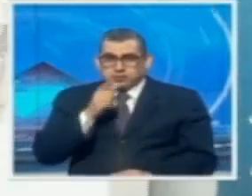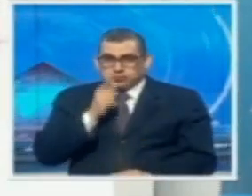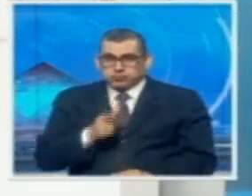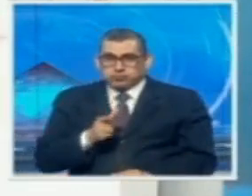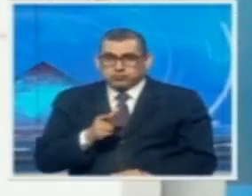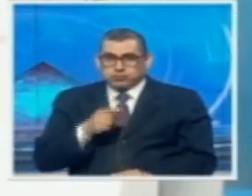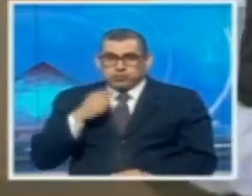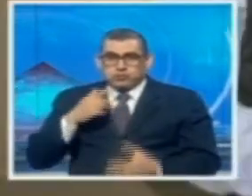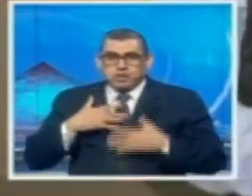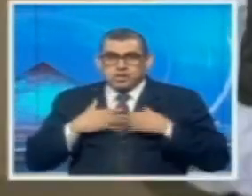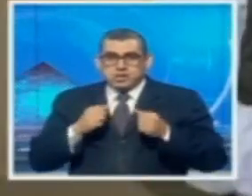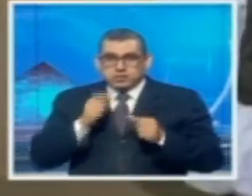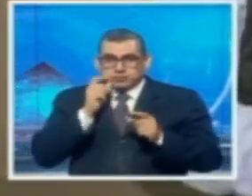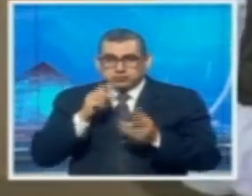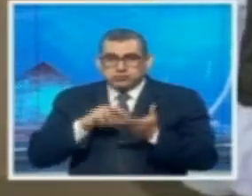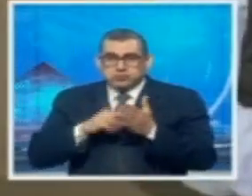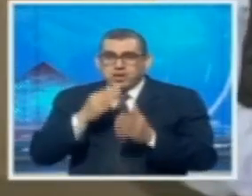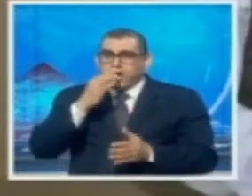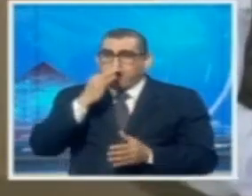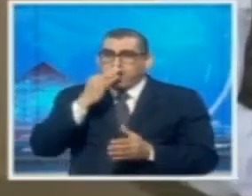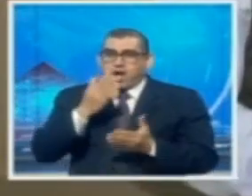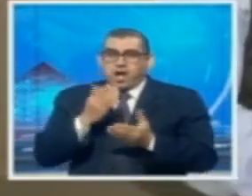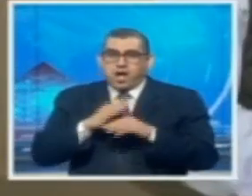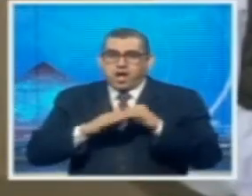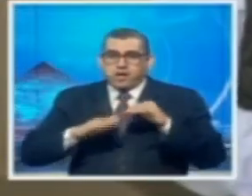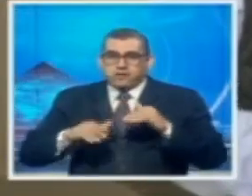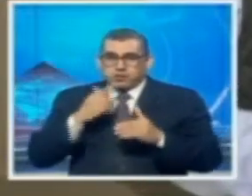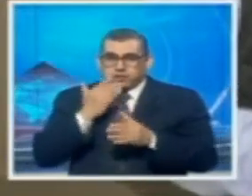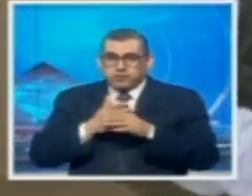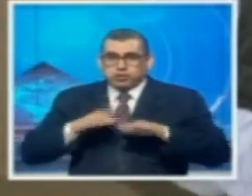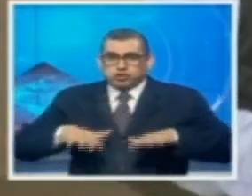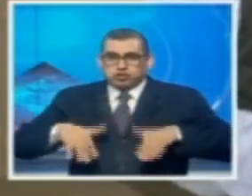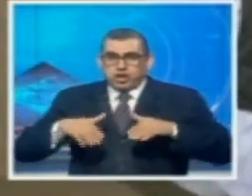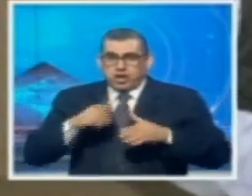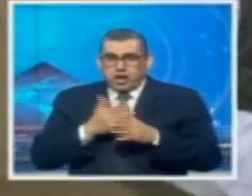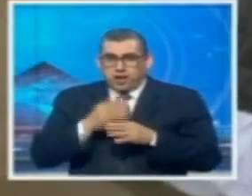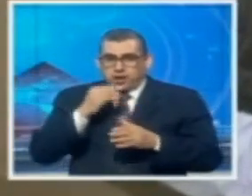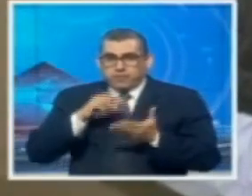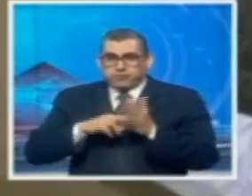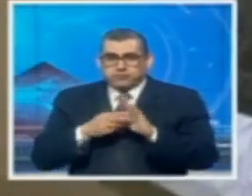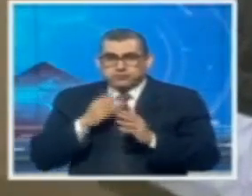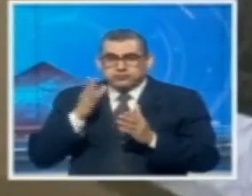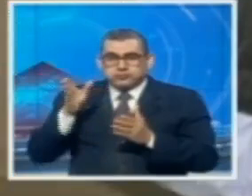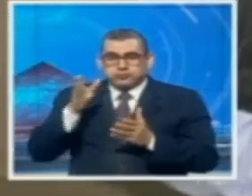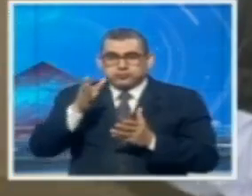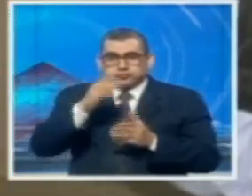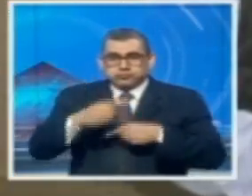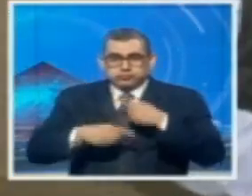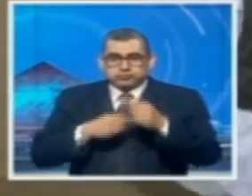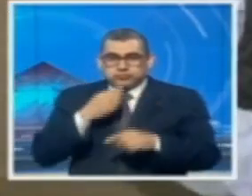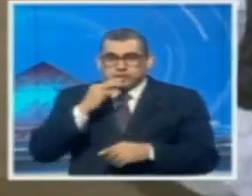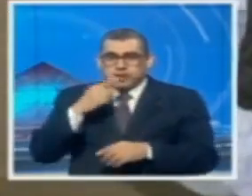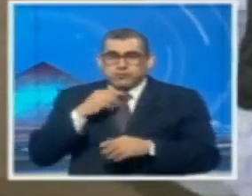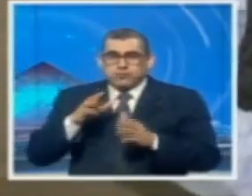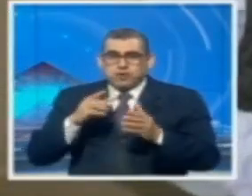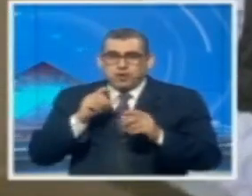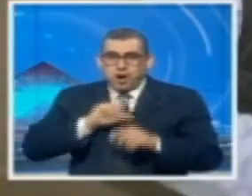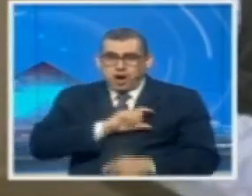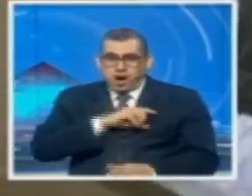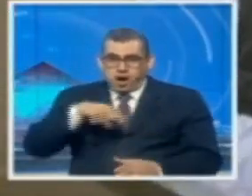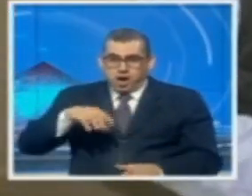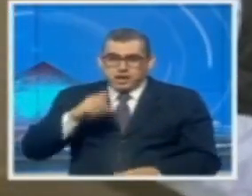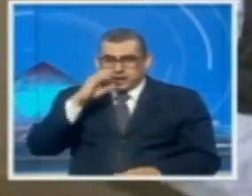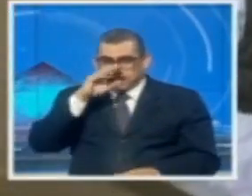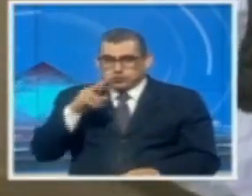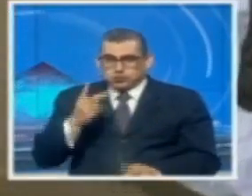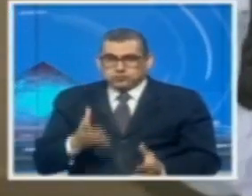وزاره الصحه على تطعيم الأطفال ضد مرض شلل الأطفال من خلال تلك الحملة التنشيطية بمحافظتي القاهرة والجيزة